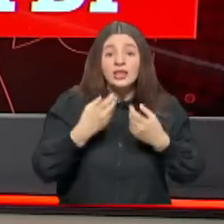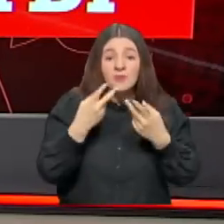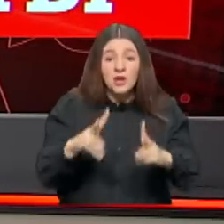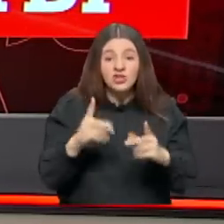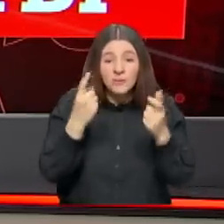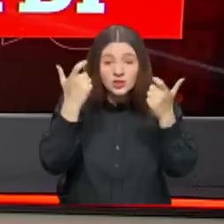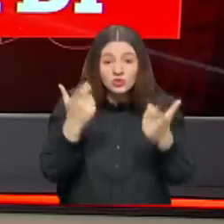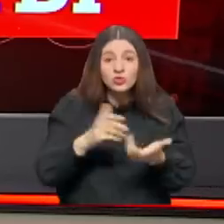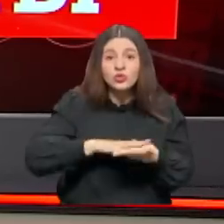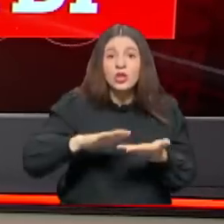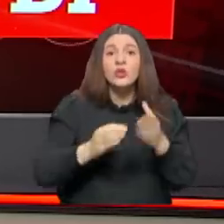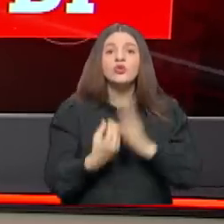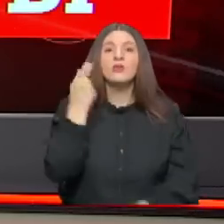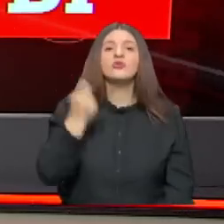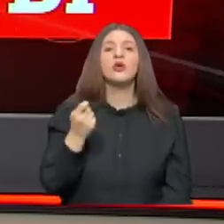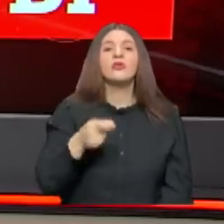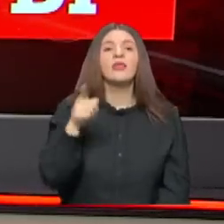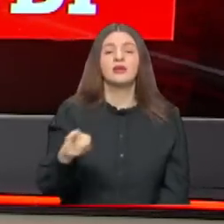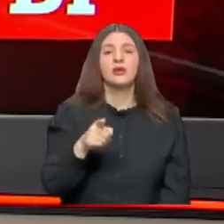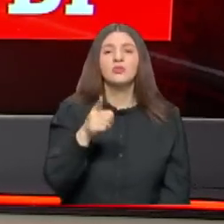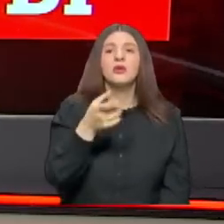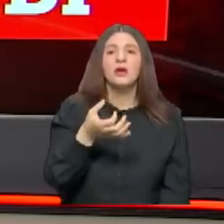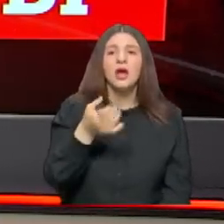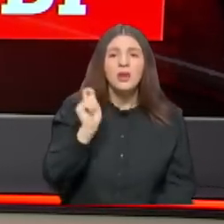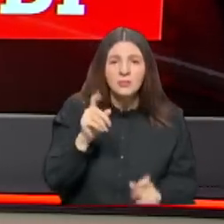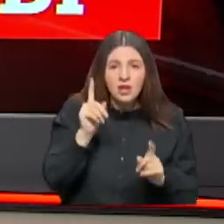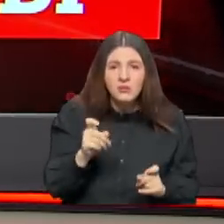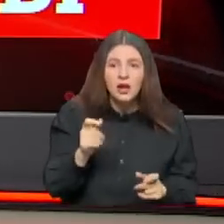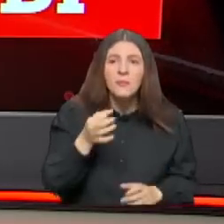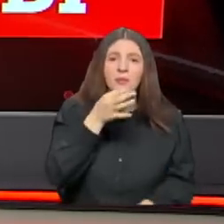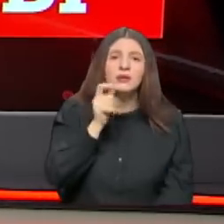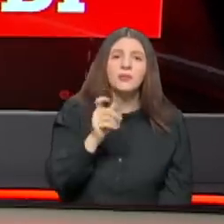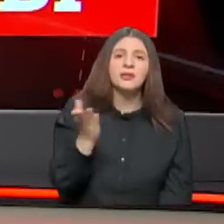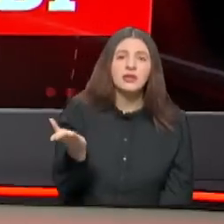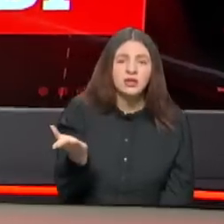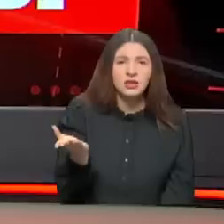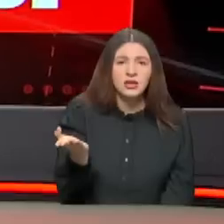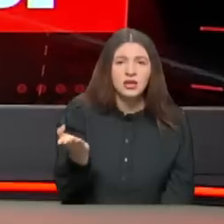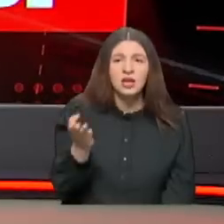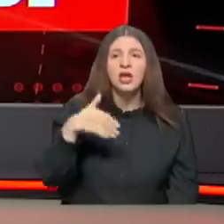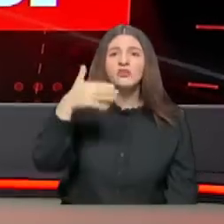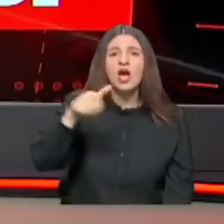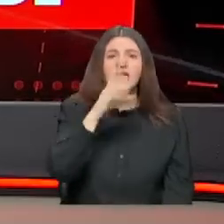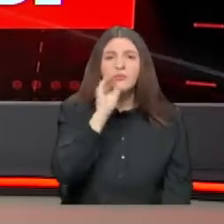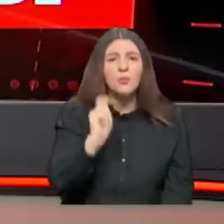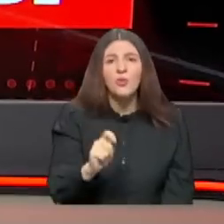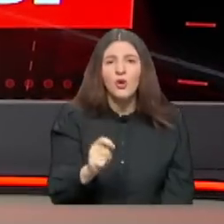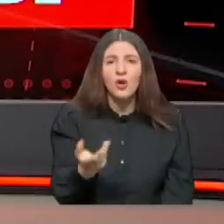üretebileceği bir düzeni kurmak zorundaydı. Bunu becerebildiler mi? Beceremediler. İthalatı kim